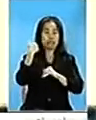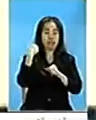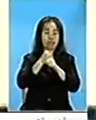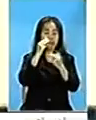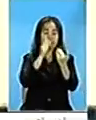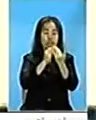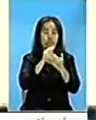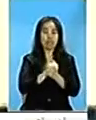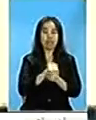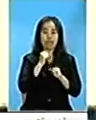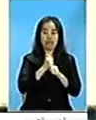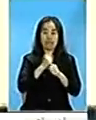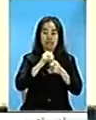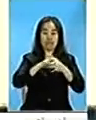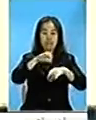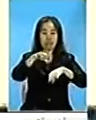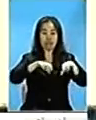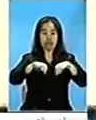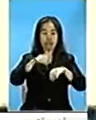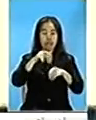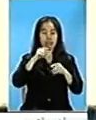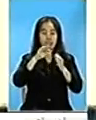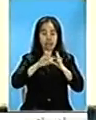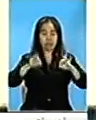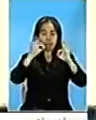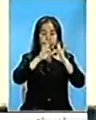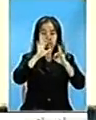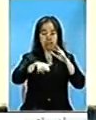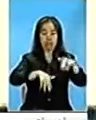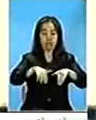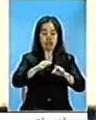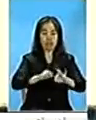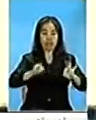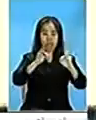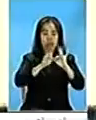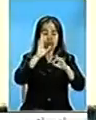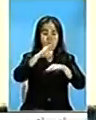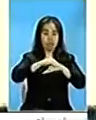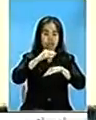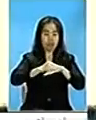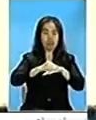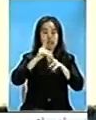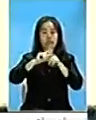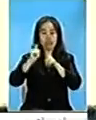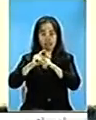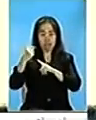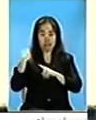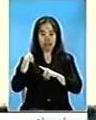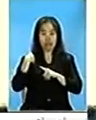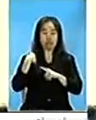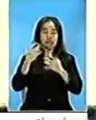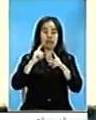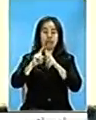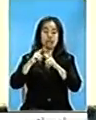ที่เรียกว่า direct democracy เรื่องสำคัญในระดับท้องถิ่นนะฮะจะเป็นที่สวิตเซอร์แลนด์ลิเชนสไตน์จะเป็นที่ลักเซมเบิร์ก